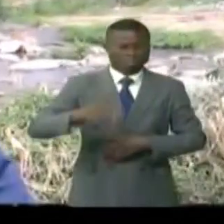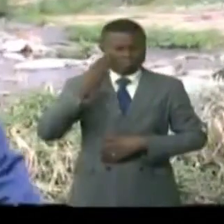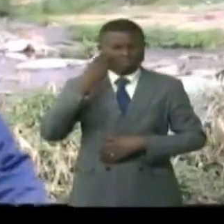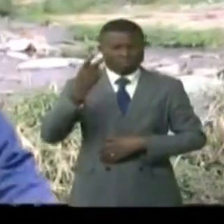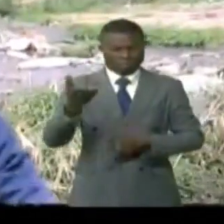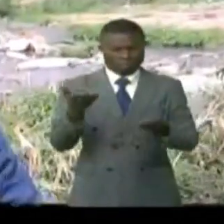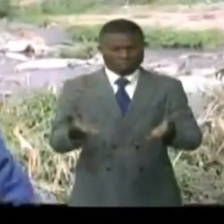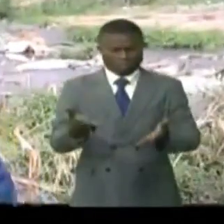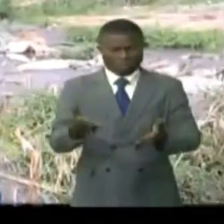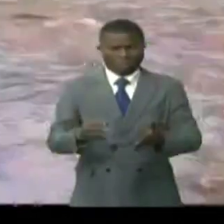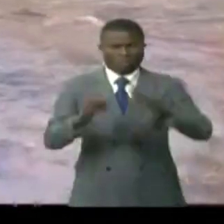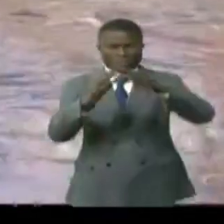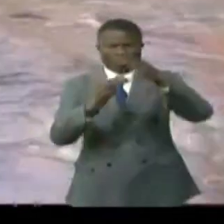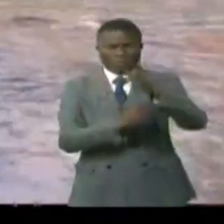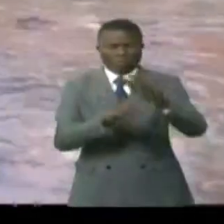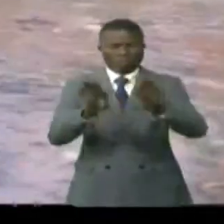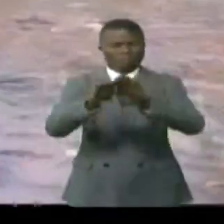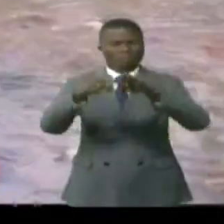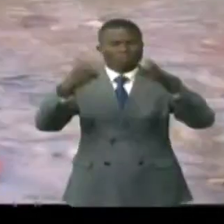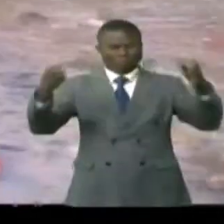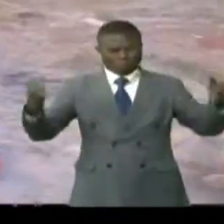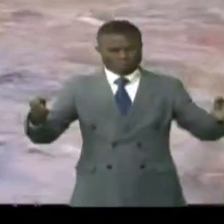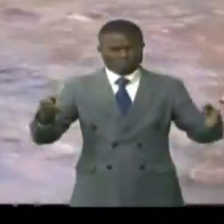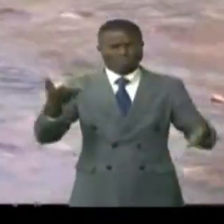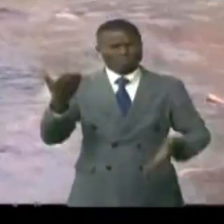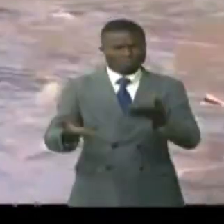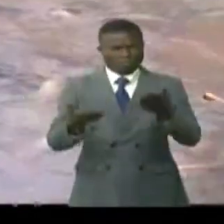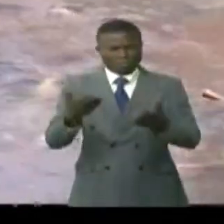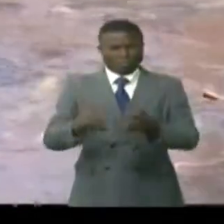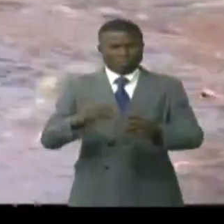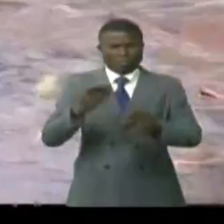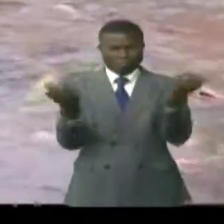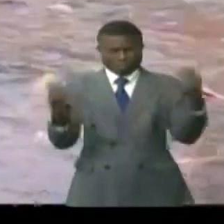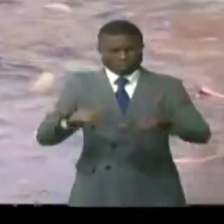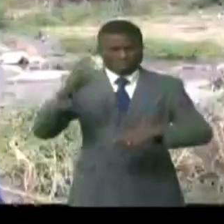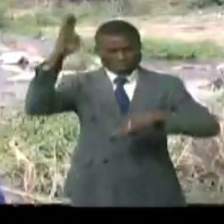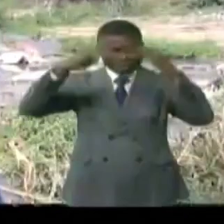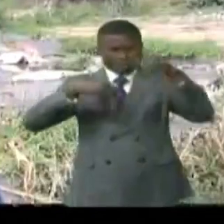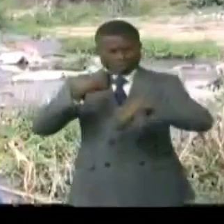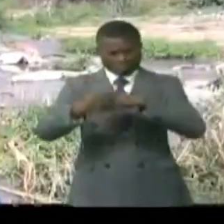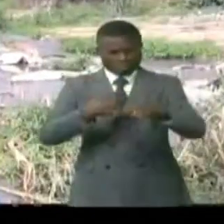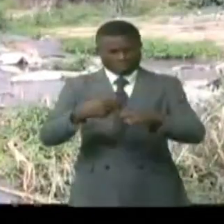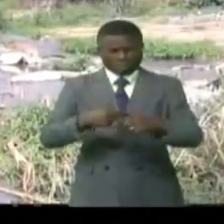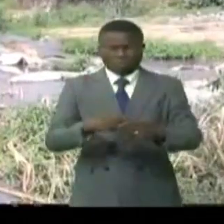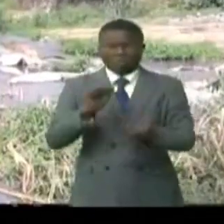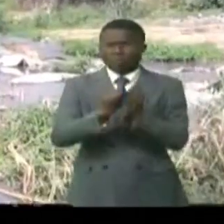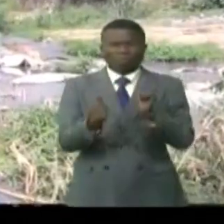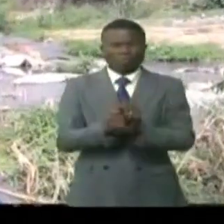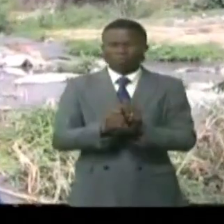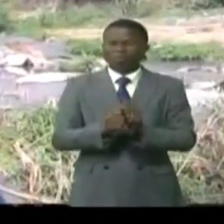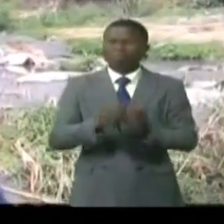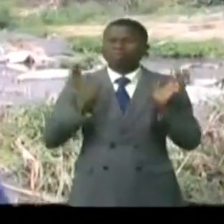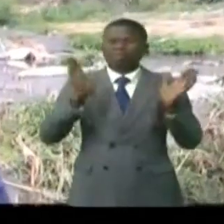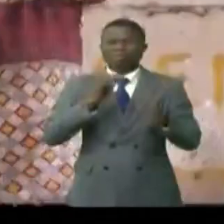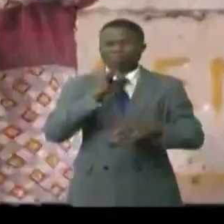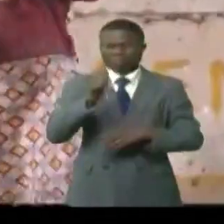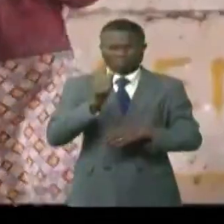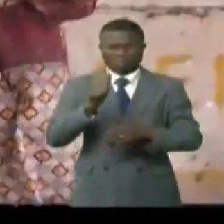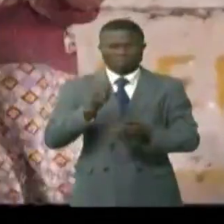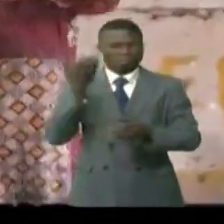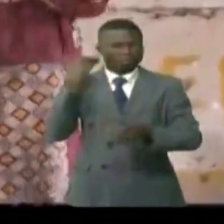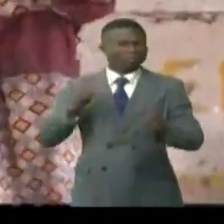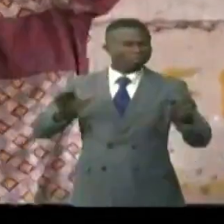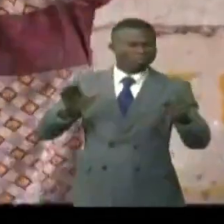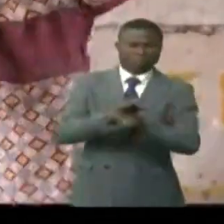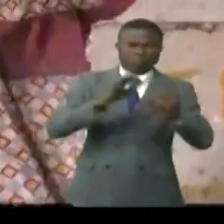les sentir, maintenant le pont est ouvert. Je pense qu'à la saison pluvieuse, nous n'aurons pas de problème sur les inondations.